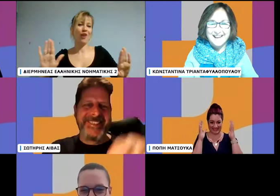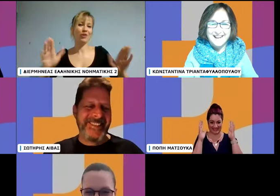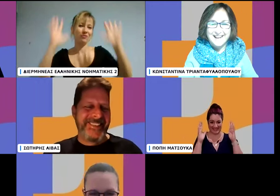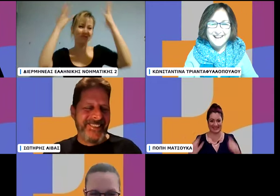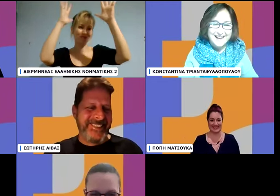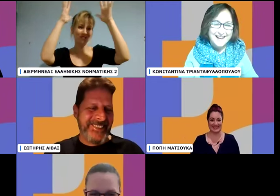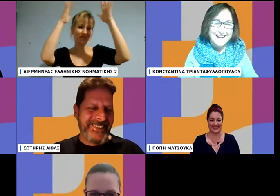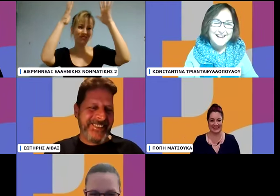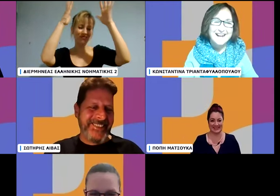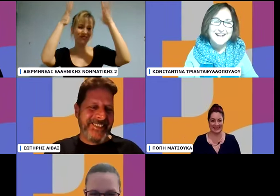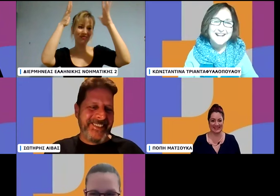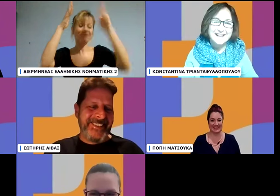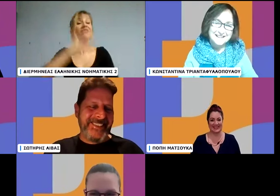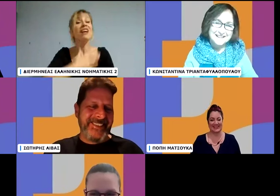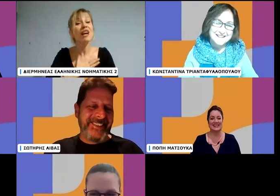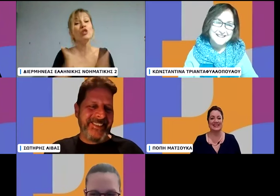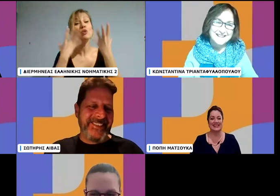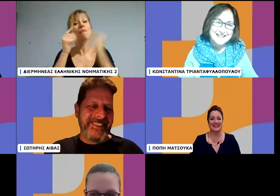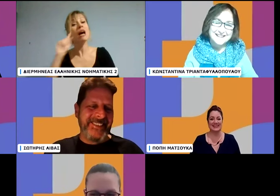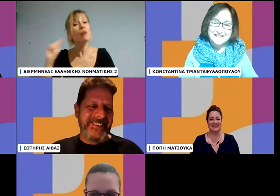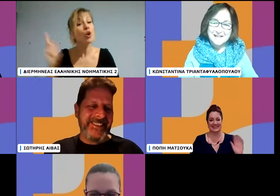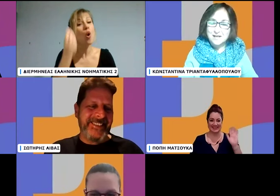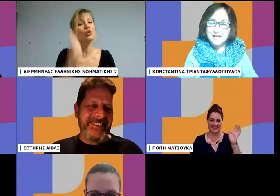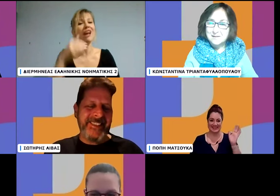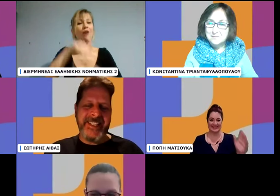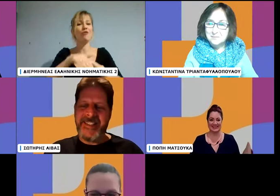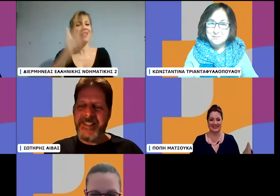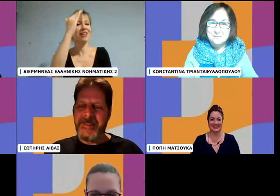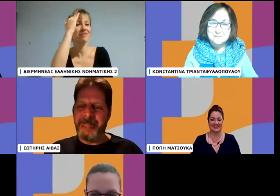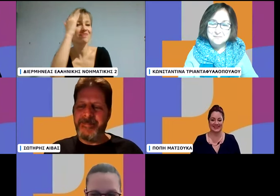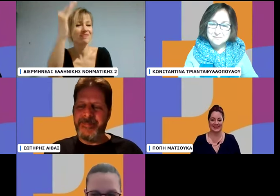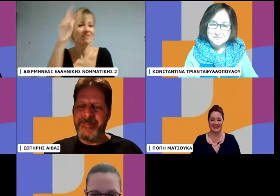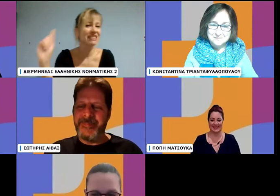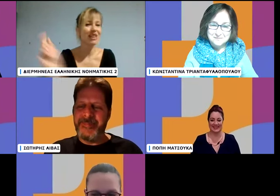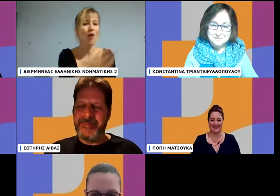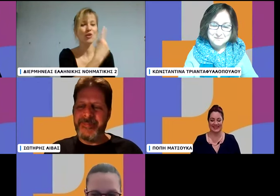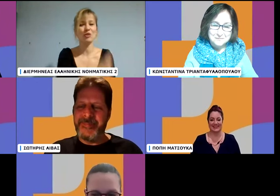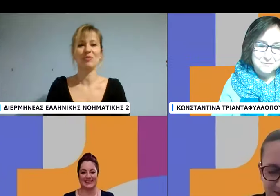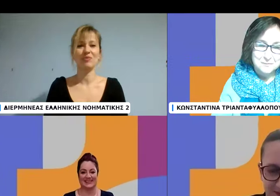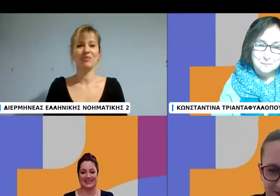Εντάξει. Λοιπόν, ευχαριστούμε πάρα πολύ. Να είστε όλοι καλά. Γεια σας. Καλό βράδυ. Καλό βράδυ.